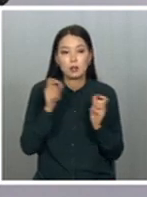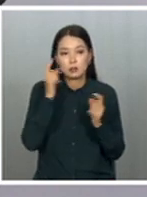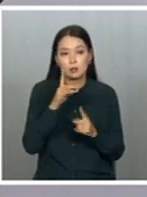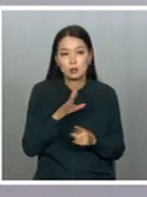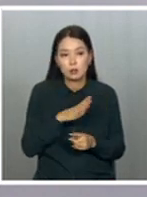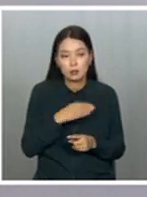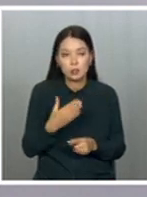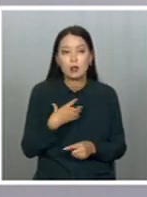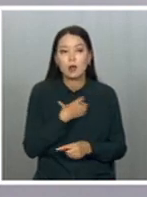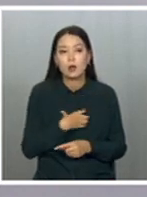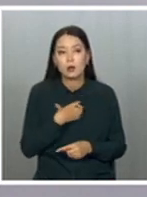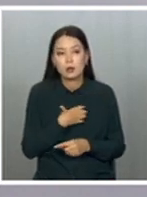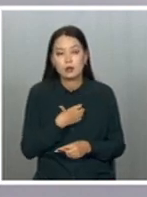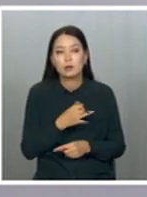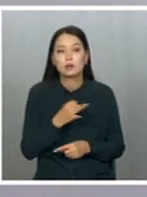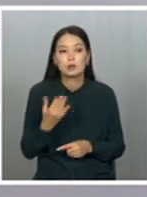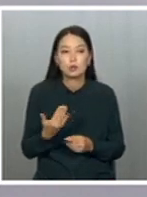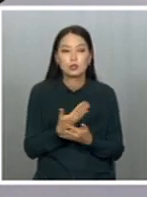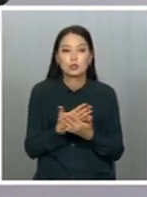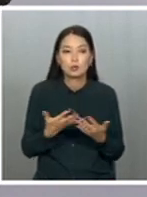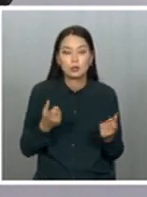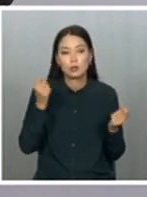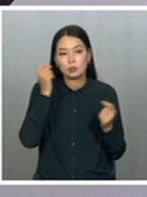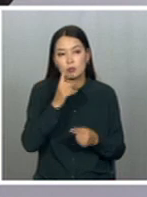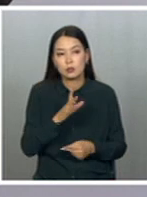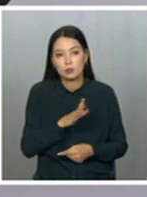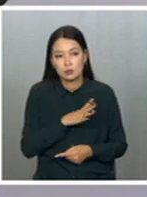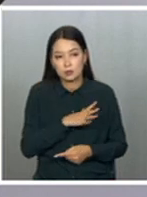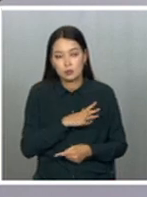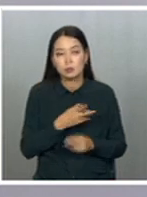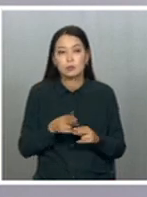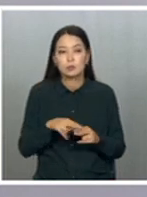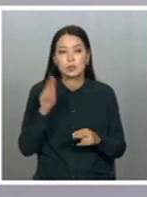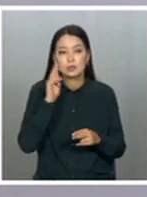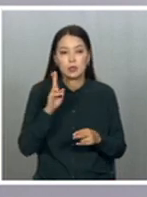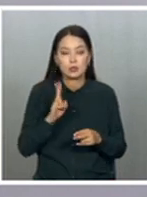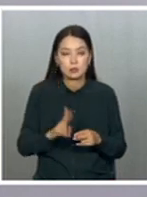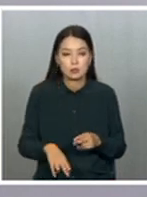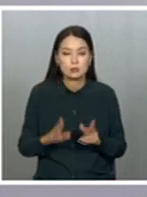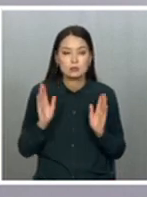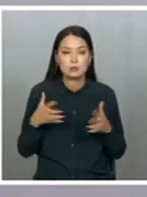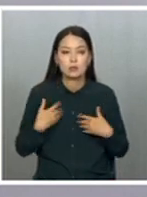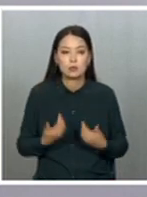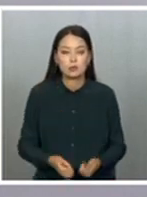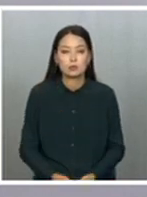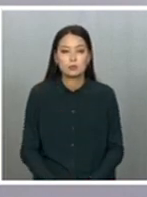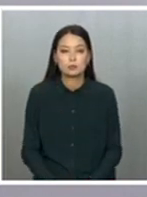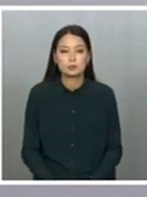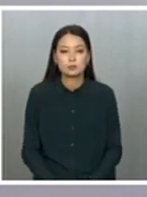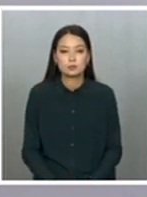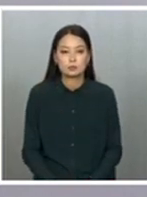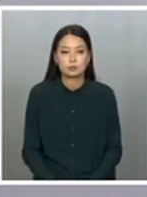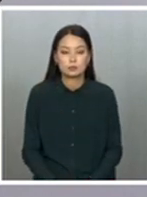оның қасиеттерін және түрлерін білдіңіздер. Осымен сабағымыз аяқталды. Келесі білім